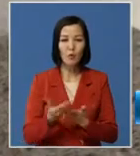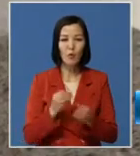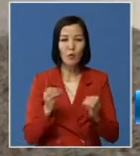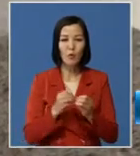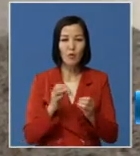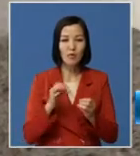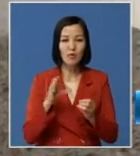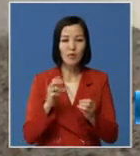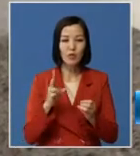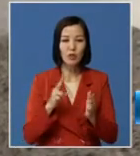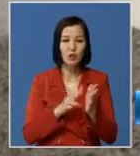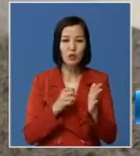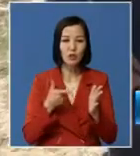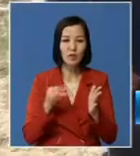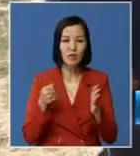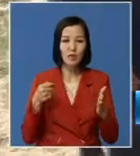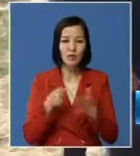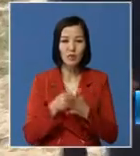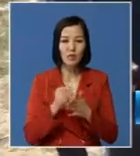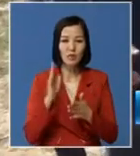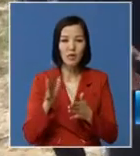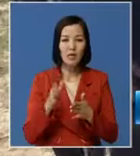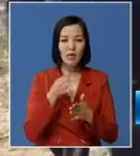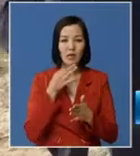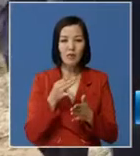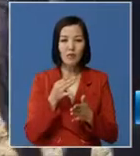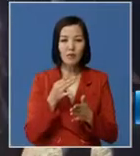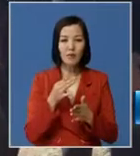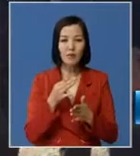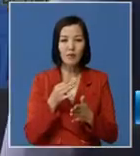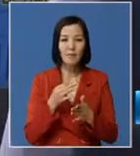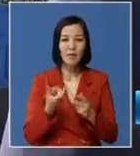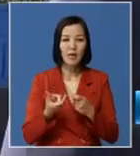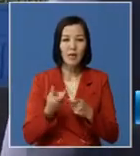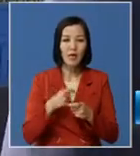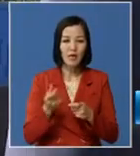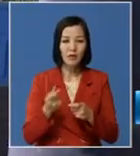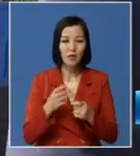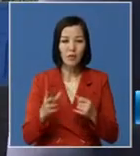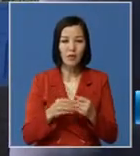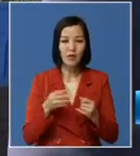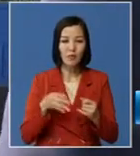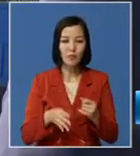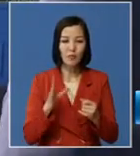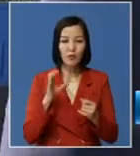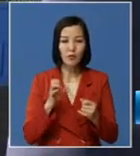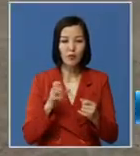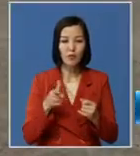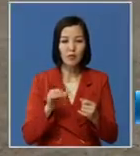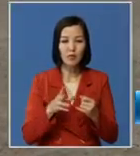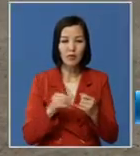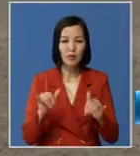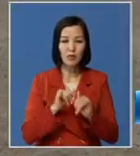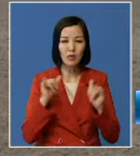еселеніп, 700 гектарға жетіп отыр. Алда аудан жауаптылары осы элиталық картоп алқабын 4,5 мың гектарға кеңейтсек